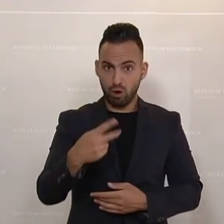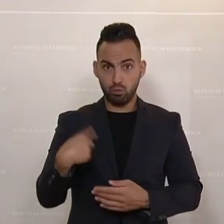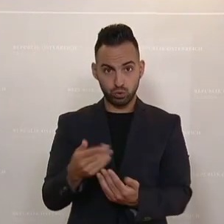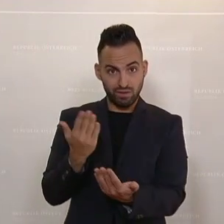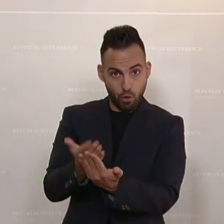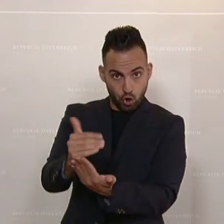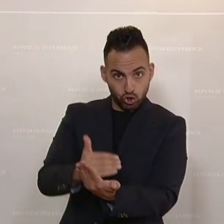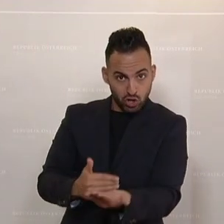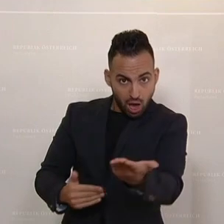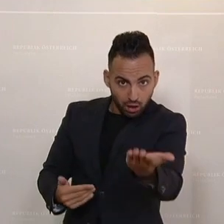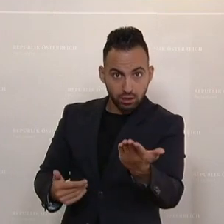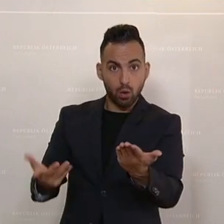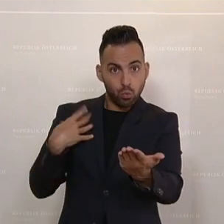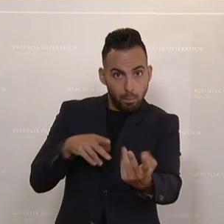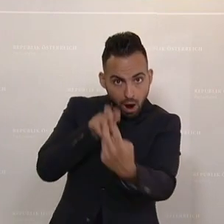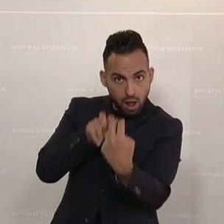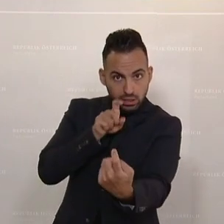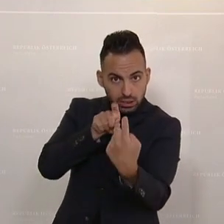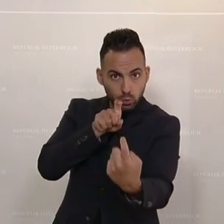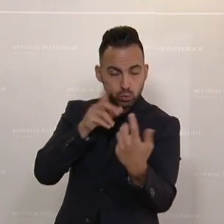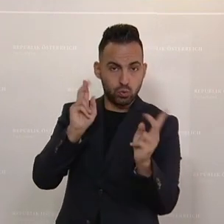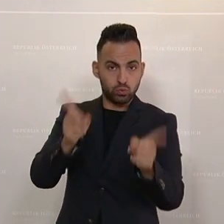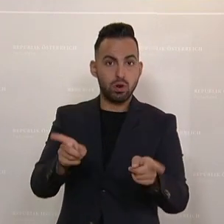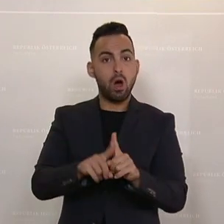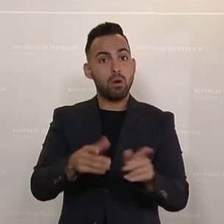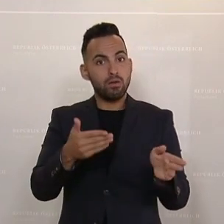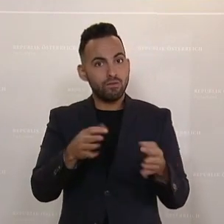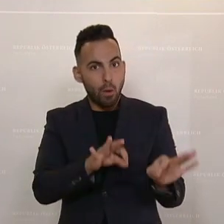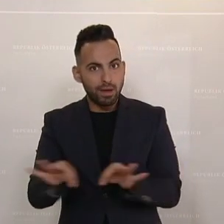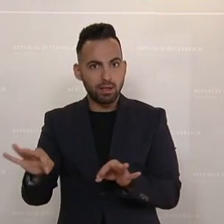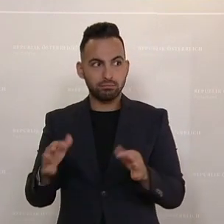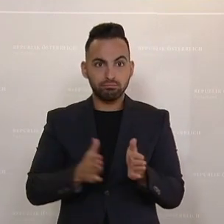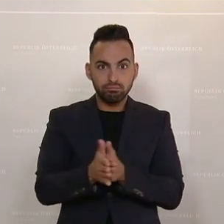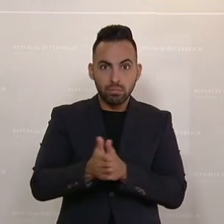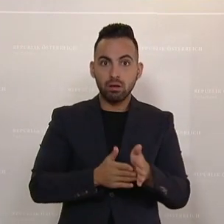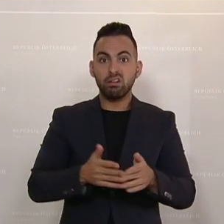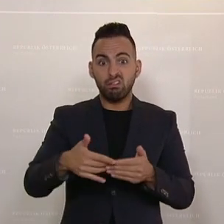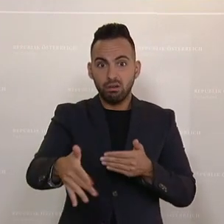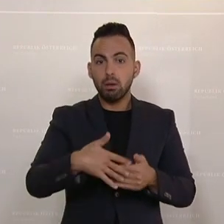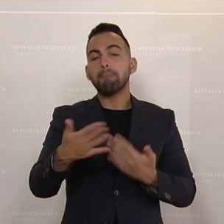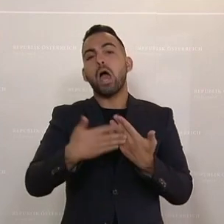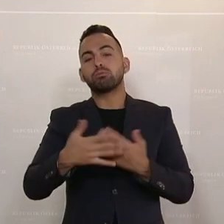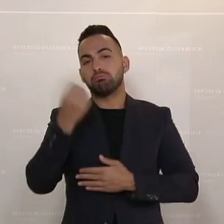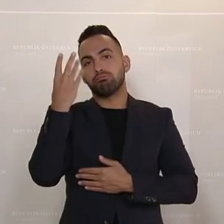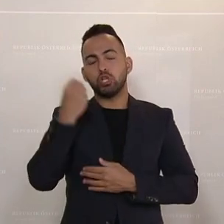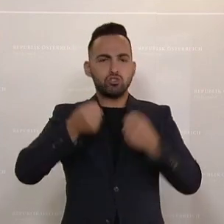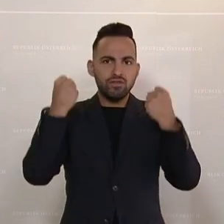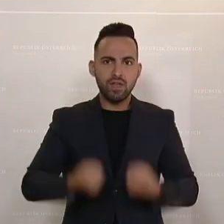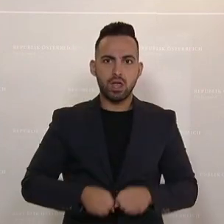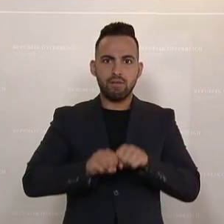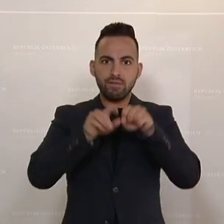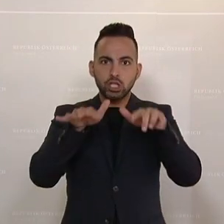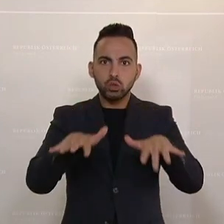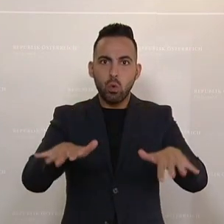an, diskutieren Sie das mit uns nochmal, bereiten wir uns tatsächlich auf die Möglichkeit einer schweren Infektionswelle vor, die aber sicherlich nicht jetzt